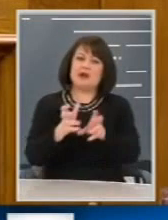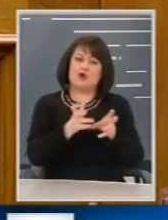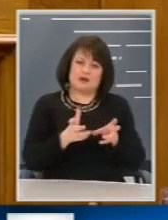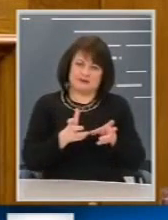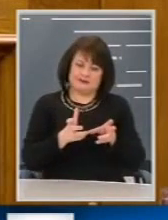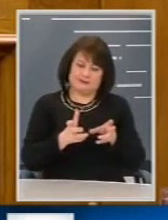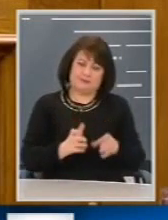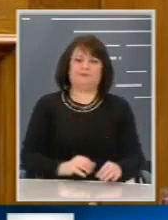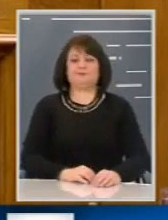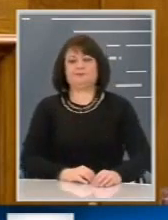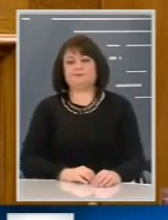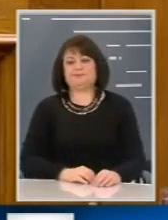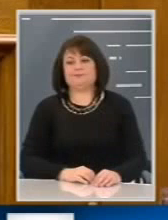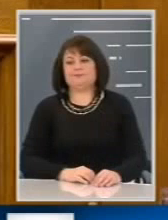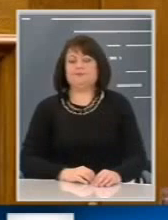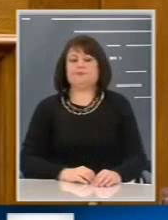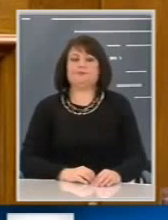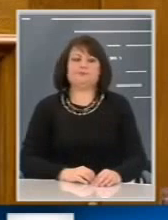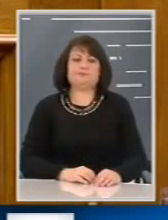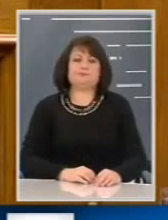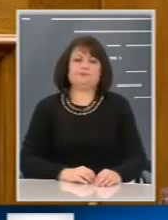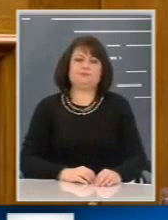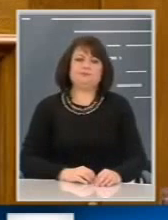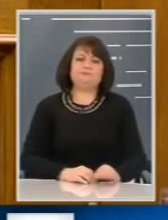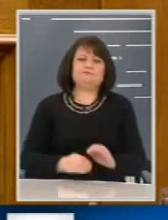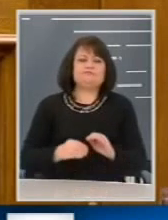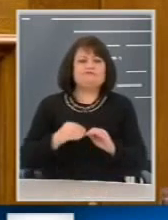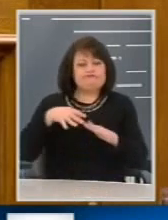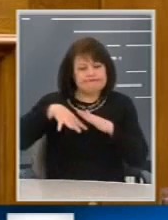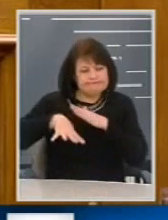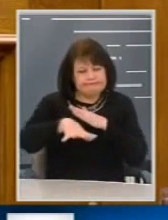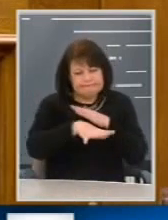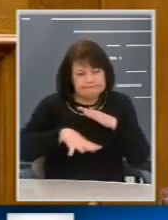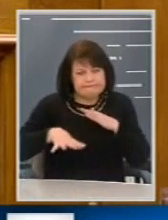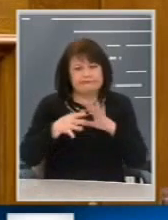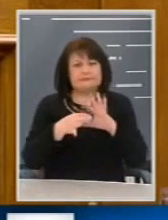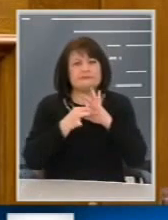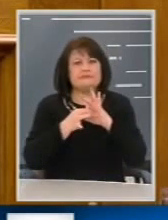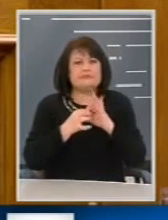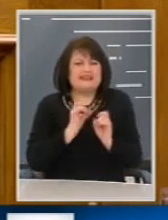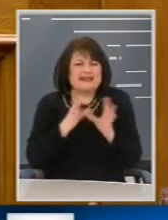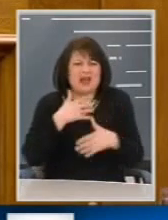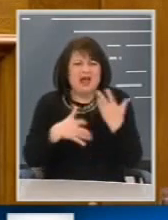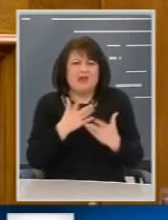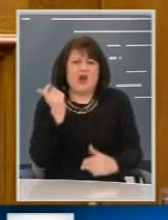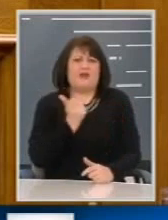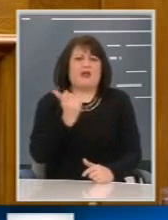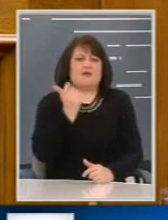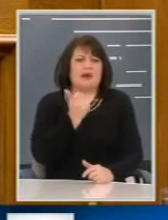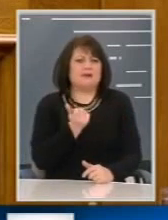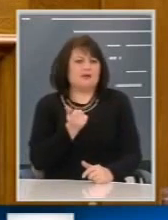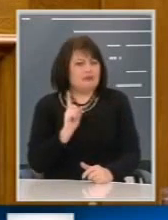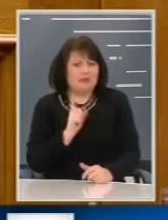ενημέρωσης. Προϊόντα του πλέγματος αυτού υπήρξαν οι σκανδαλώδεις δανεισμοί χωρίς τραπεζικά